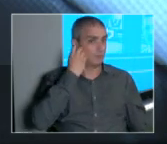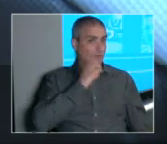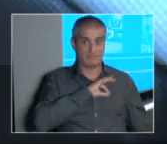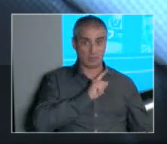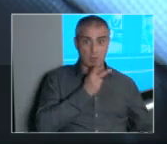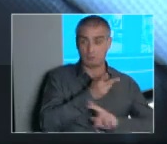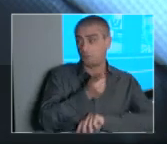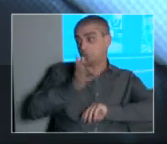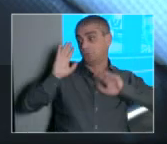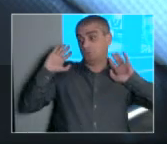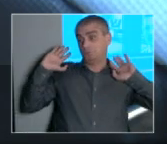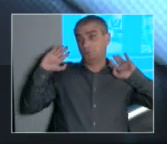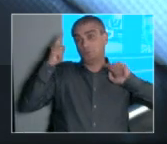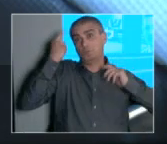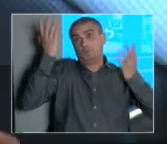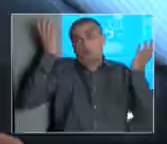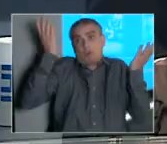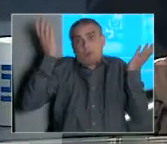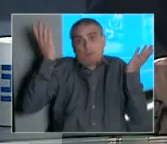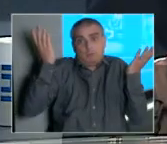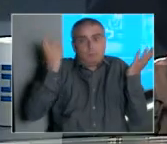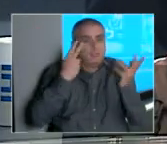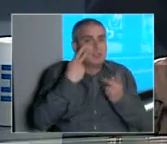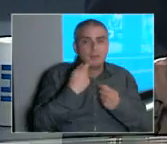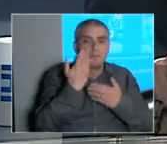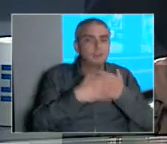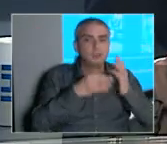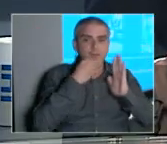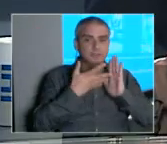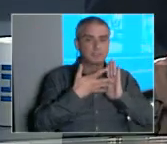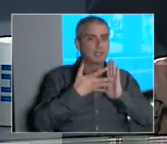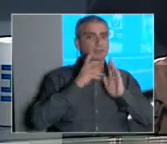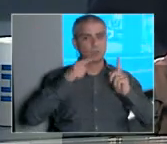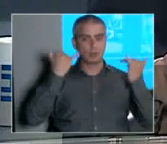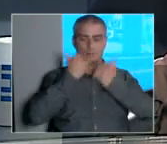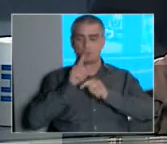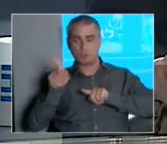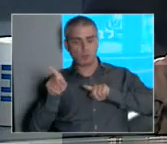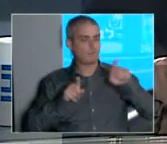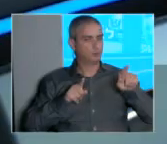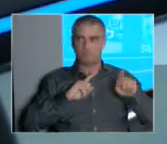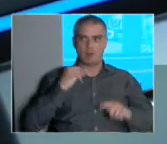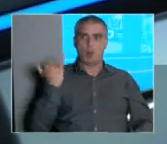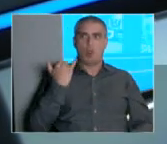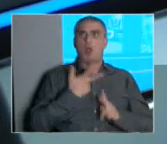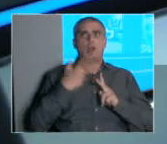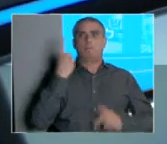החסימה? אתה אמרת, לך תדע. אבל תראה בקלפים, בסוף הסקרים יכולים לטעות פה ושם, אבל לא